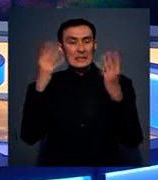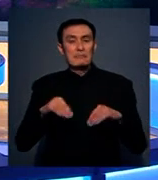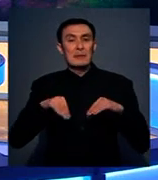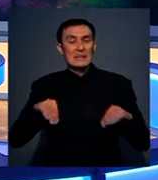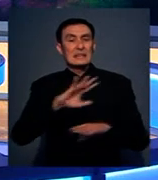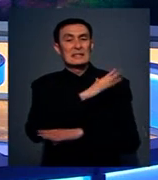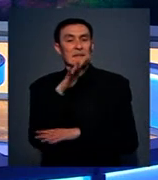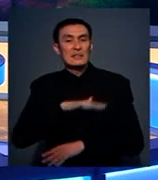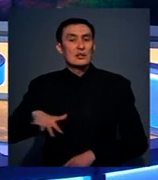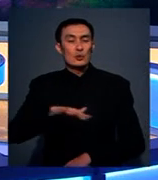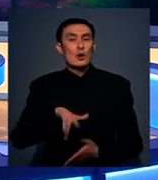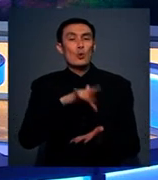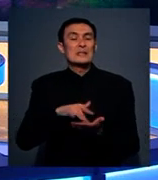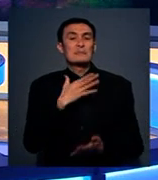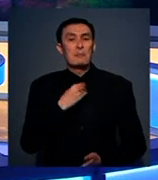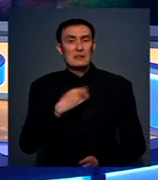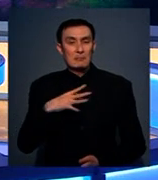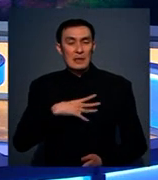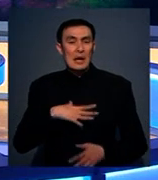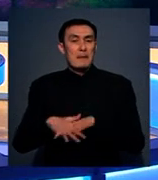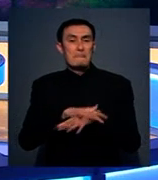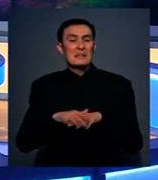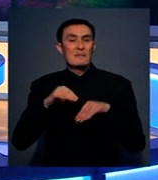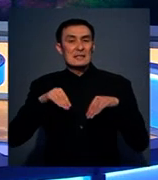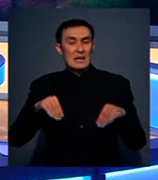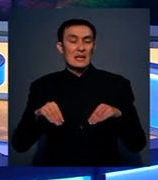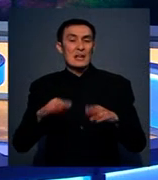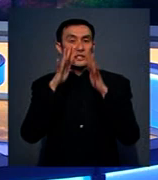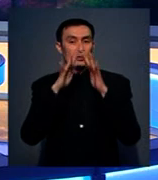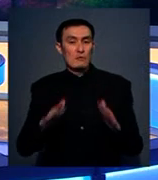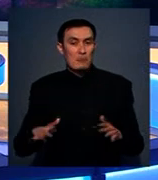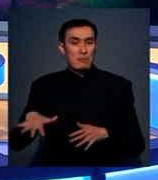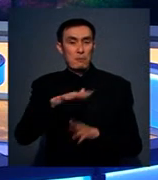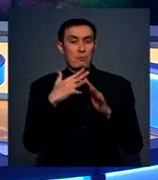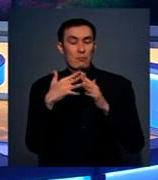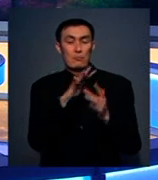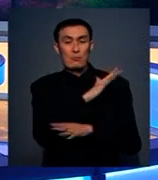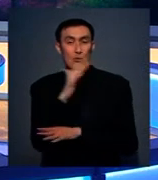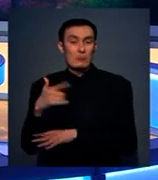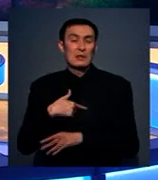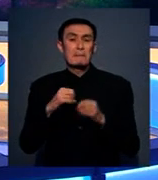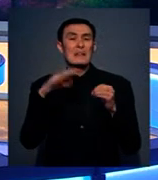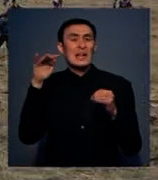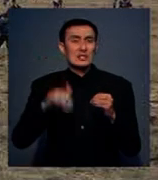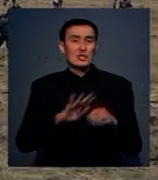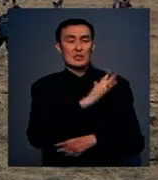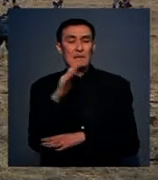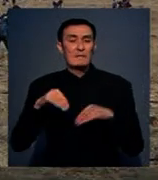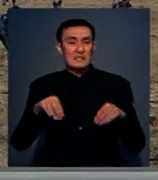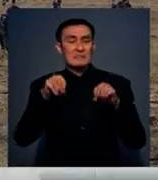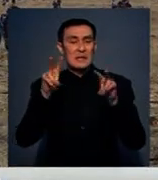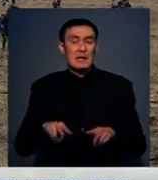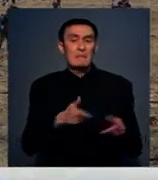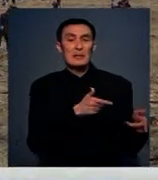посадки деревьев» на территории Семея прошло массовое озеленение соснового бора. Порядка 50 тысяч саженцев были высажены на